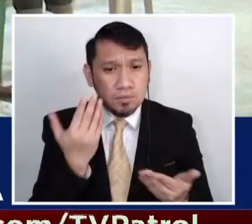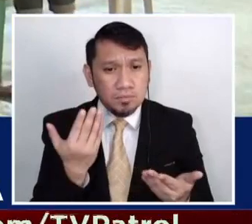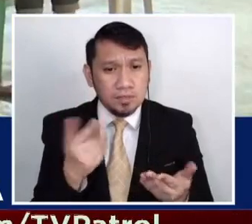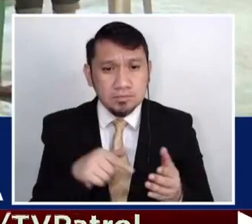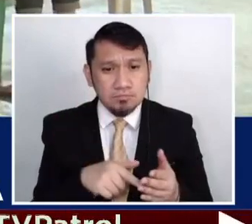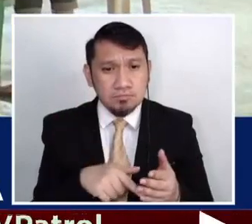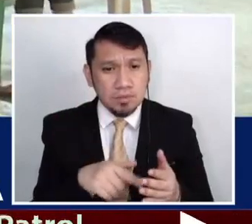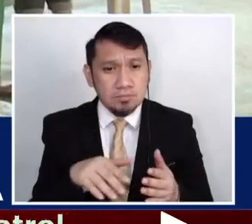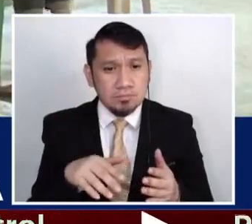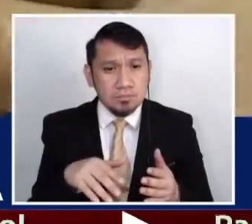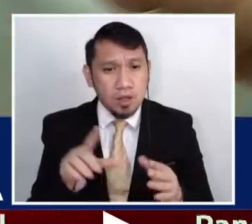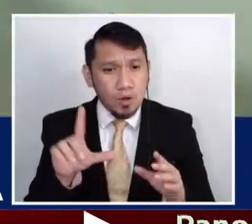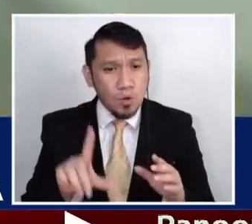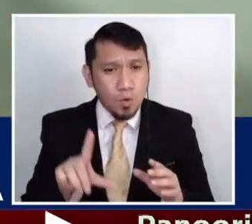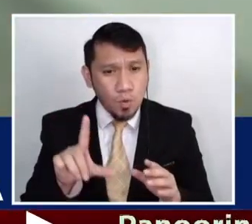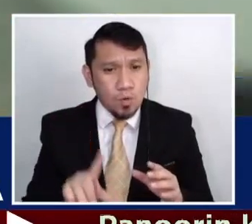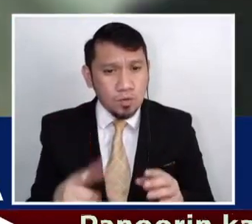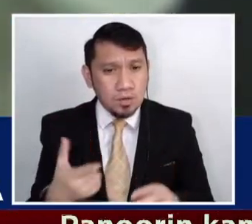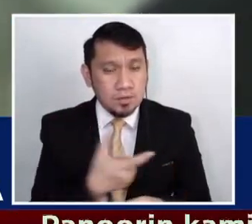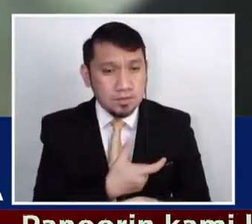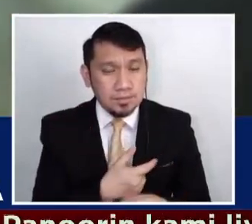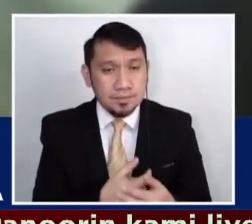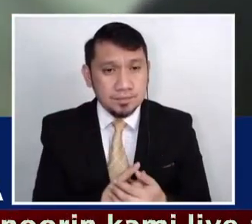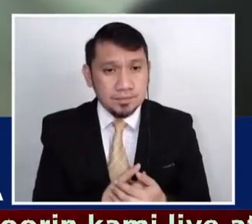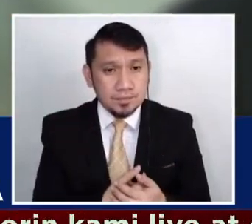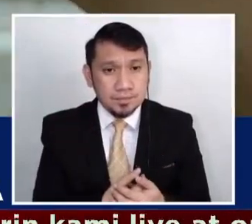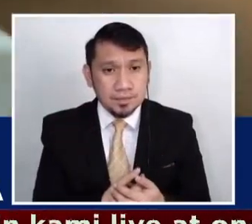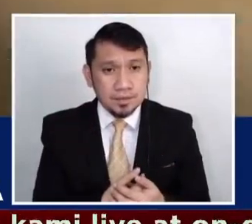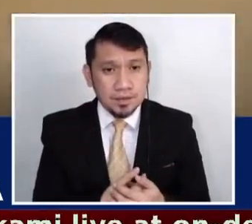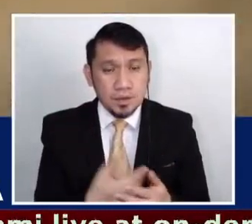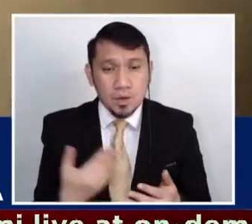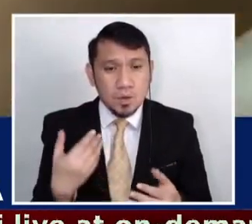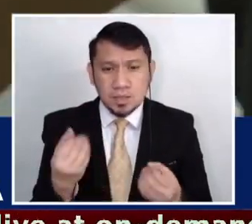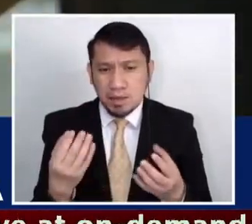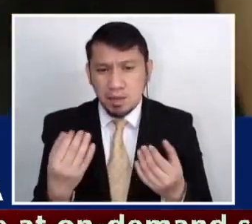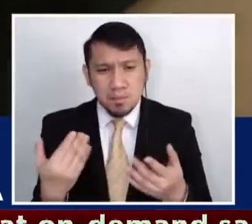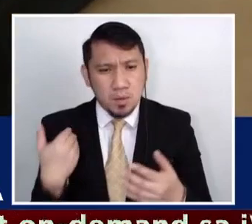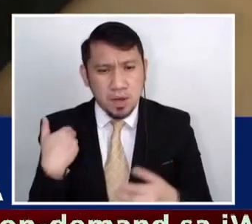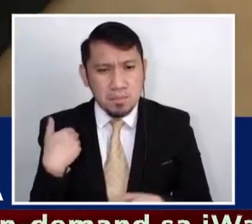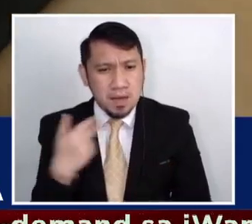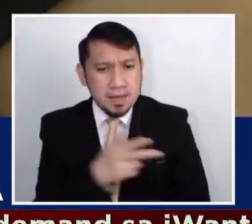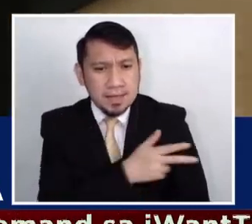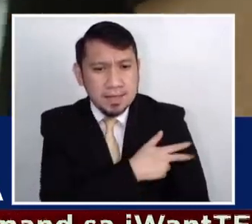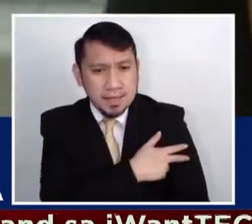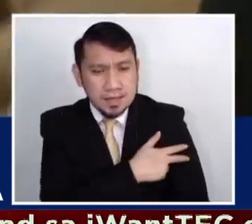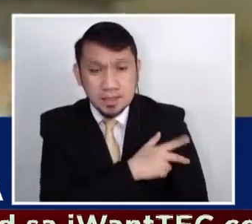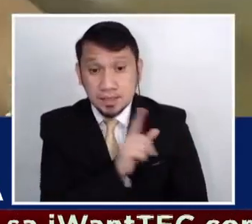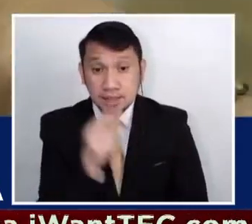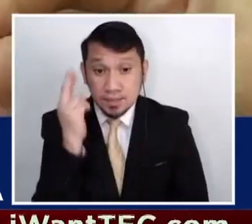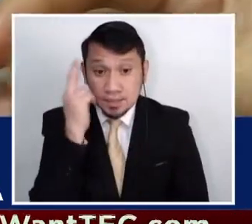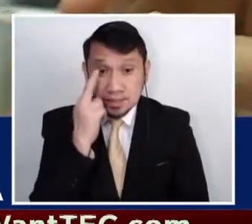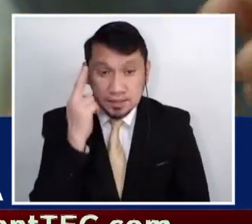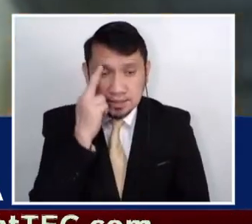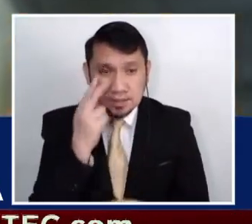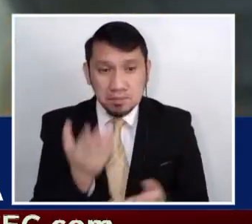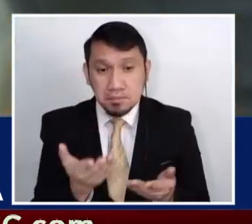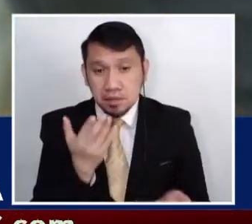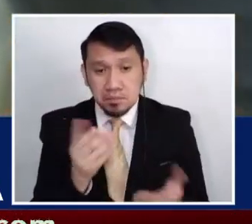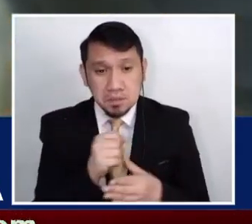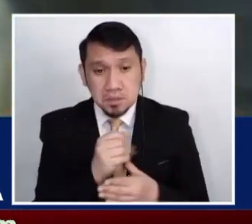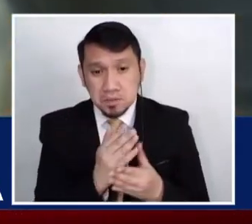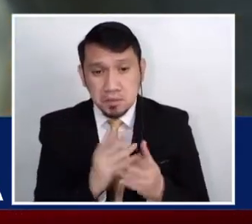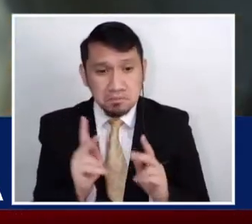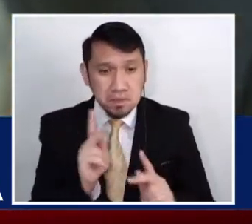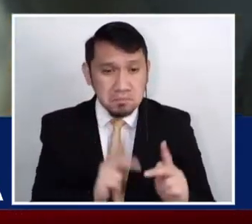Higit kalahati pa ng eligible adults ang walang booster shot. Isa sa mga nakikitang dahilan ni Galvez ang pagkakumpiyansa ng marami